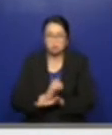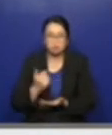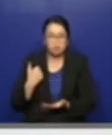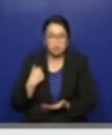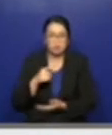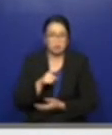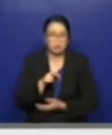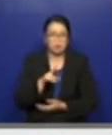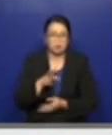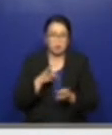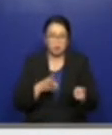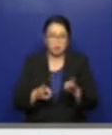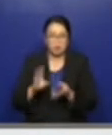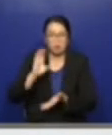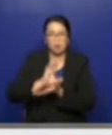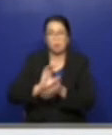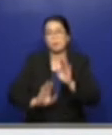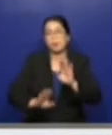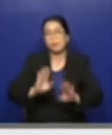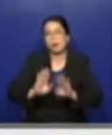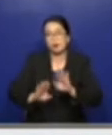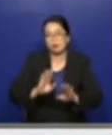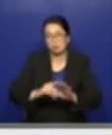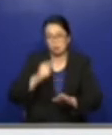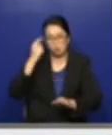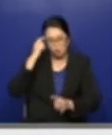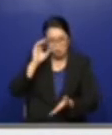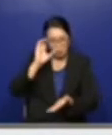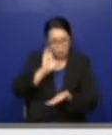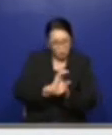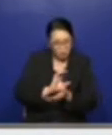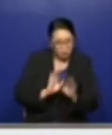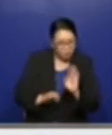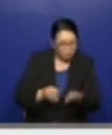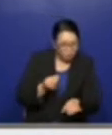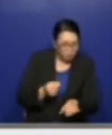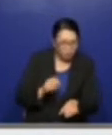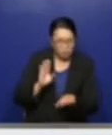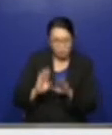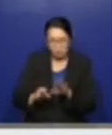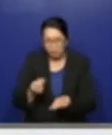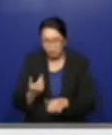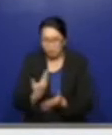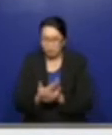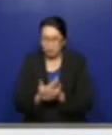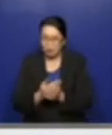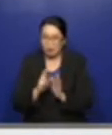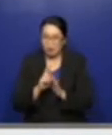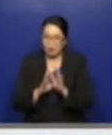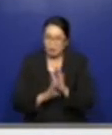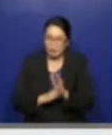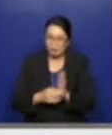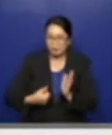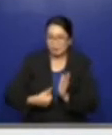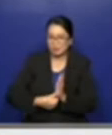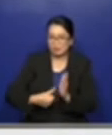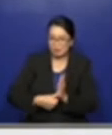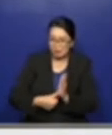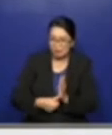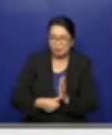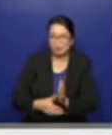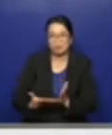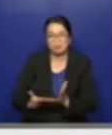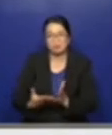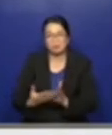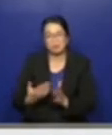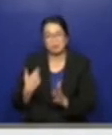พรบวิธีการงบประมาณพ.ร.บ.ว่าด้วยวินัยการเงินการคลังหนี้สาธารณะและยังมีกร